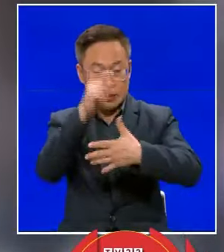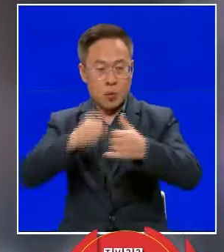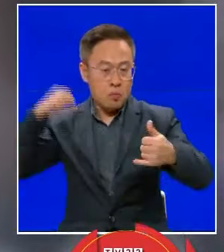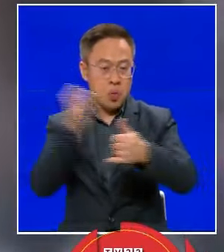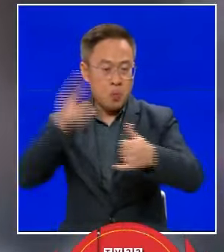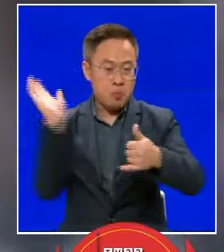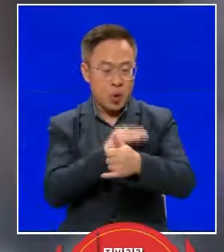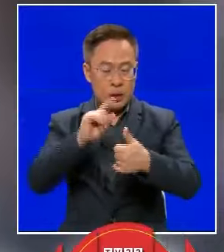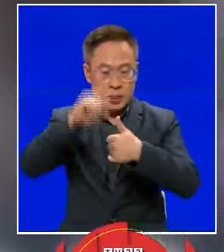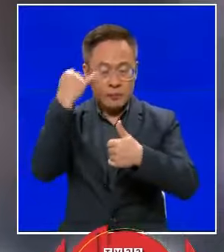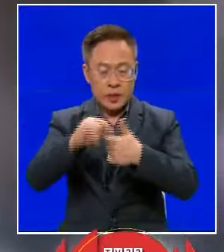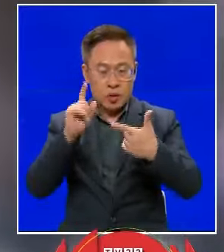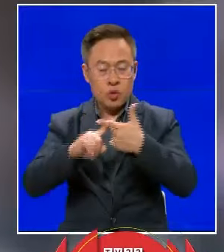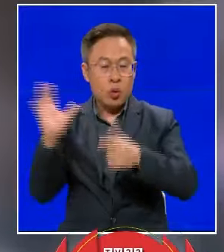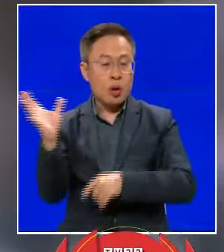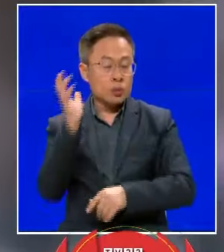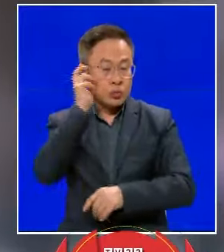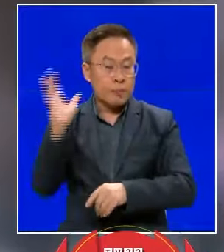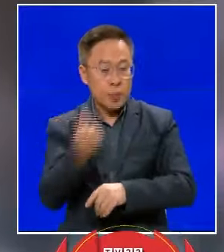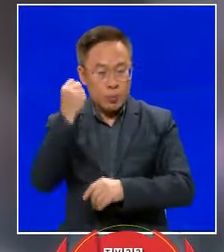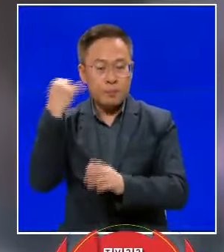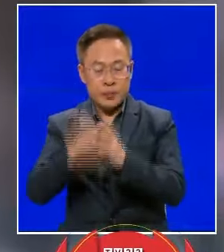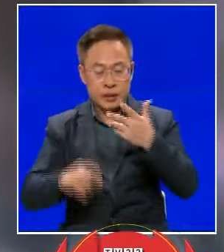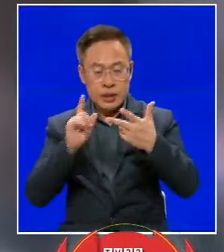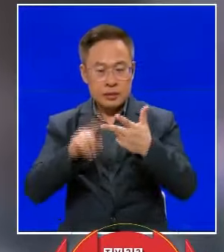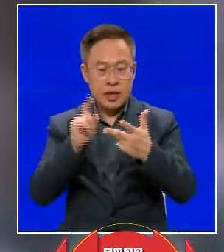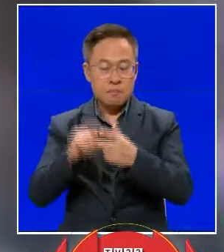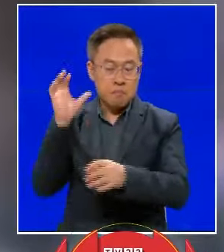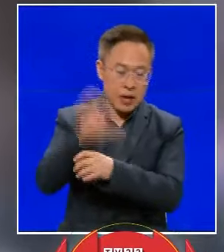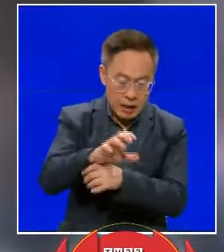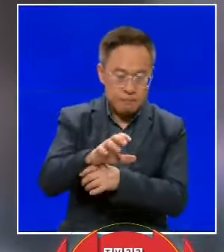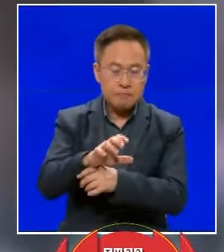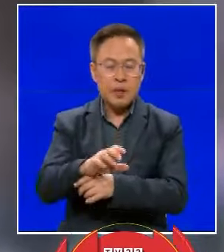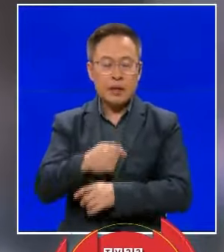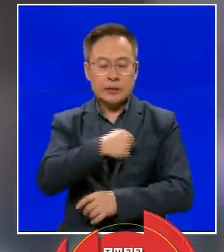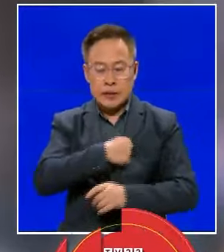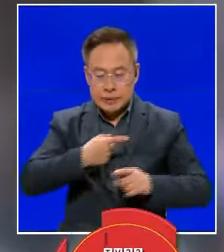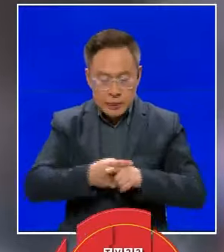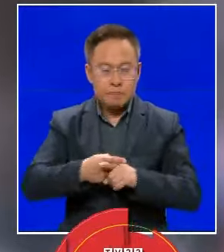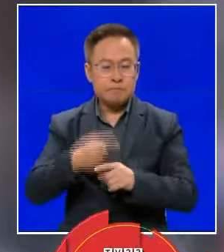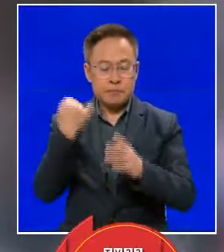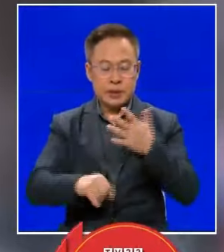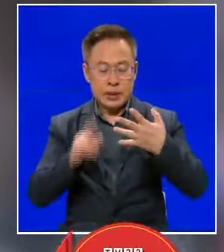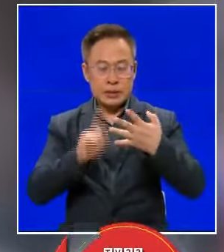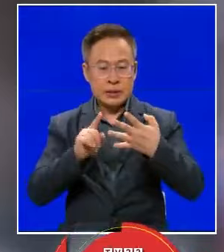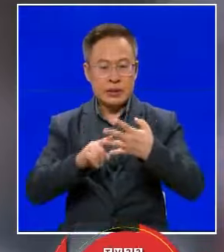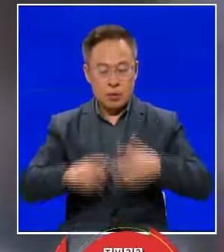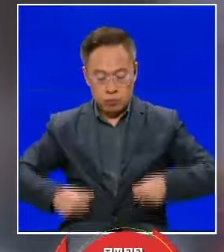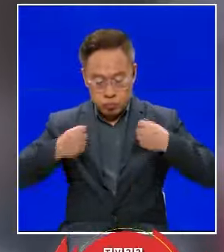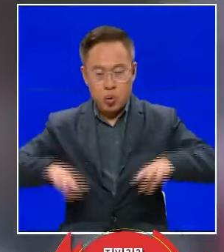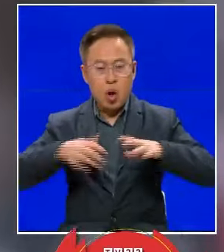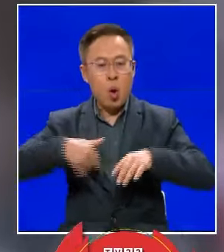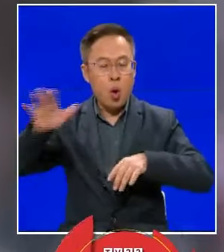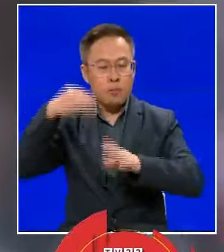ายยักยอกทรัพย์ข่มขืนใจหน่วงเหนี่ยวกักขังอนาจารต่อหน้าทารกกำนันนะครับแล้วก็มองว่าเป็นการกระทำที่เกินกว่าเห